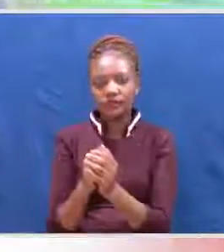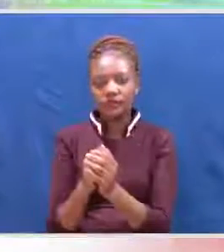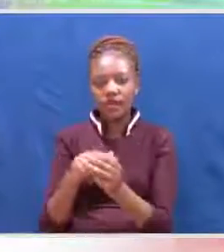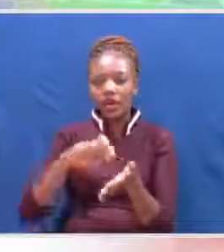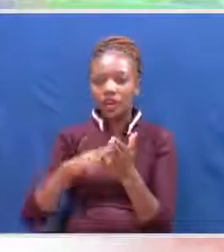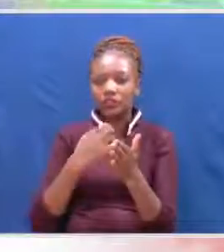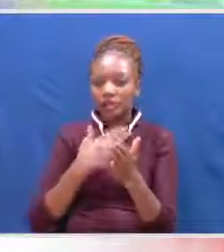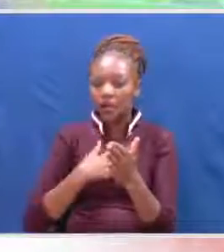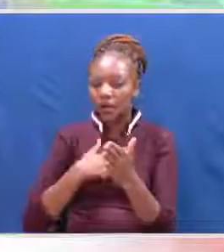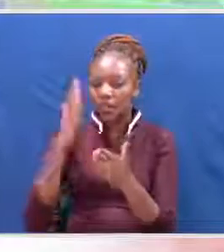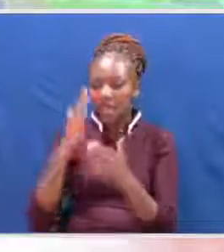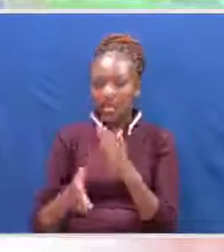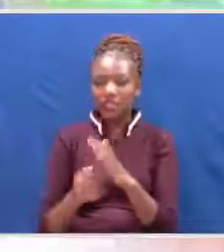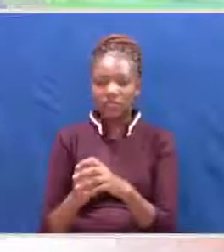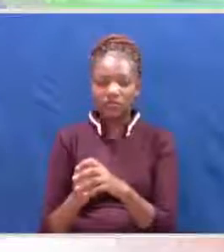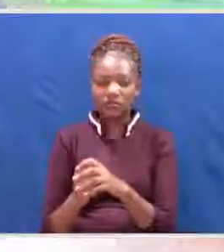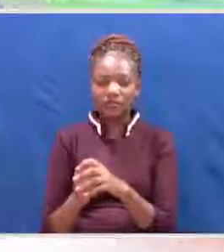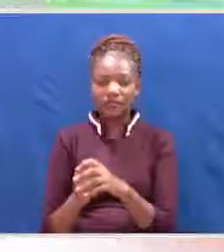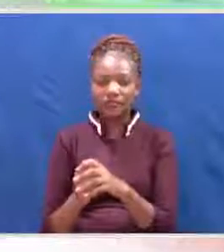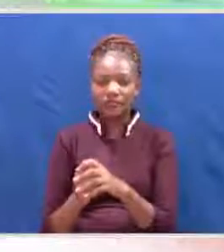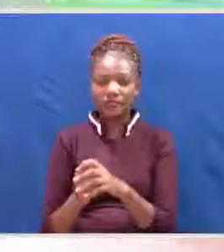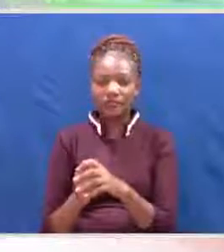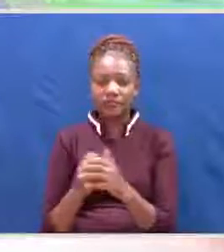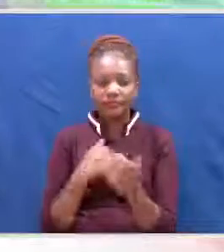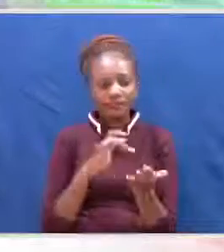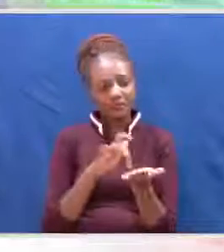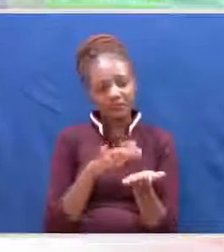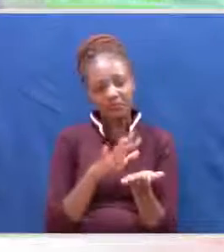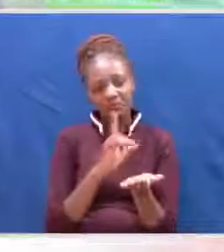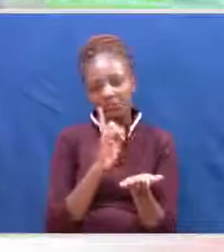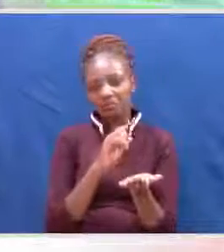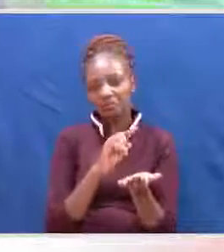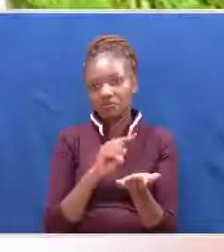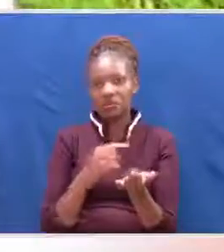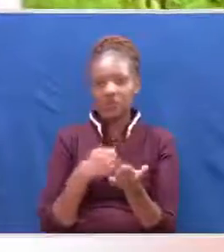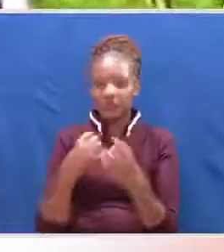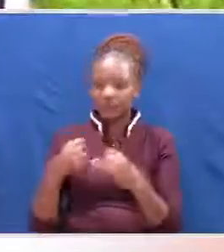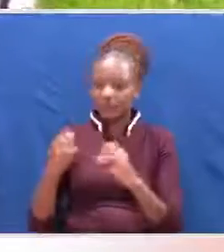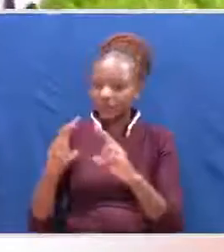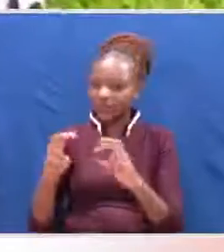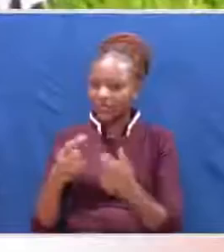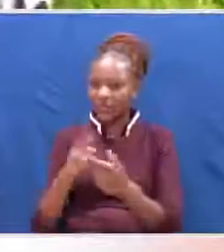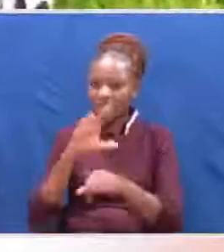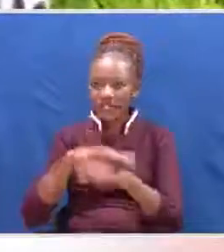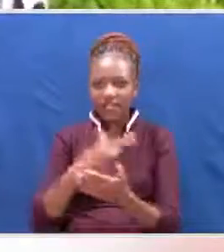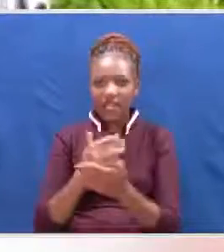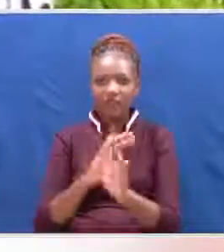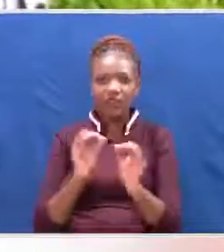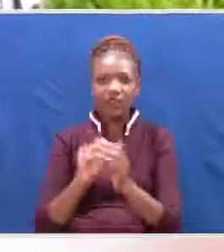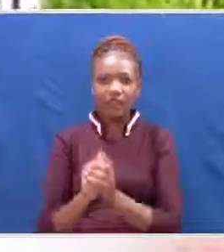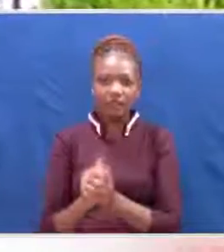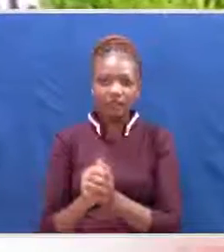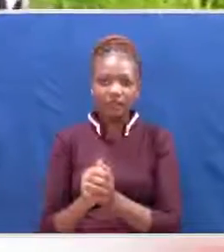imekuwa terminated, nikajaribu kwenda kwao, hizo matrets zilikuwa mob. Salim Babu, now a coach